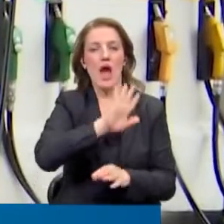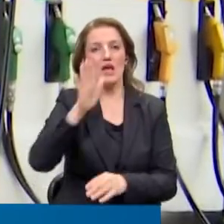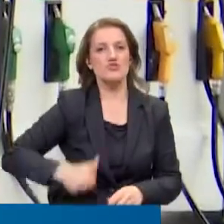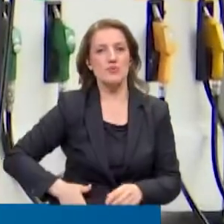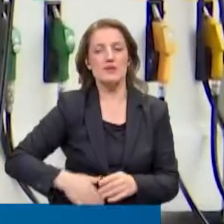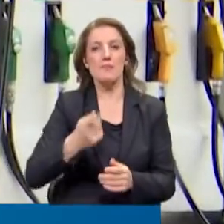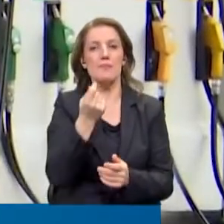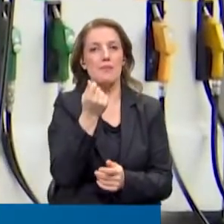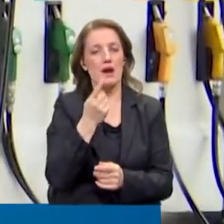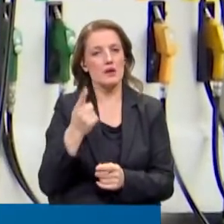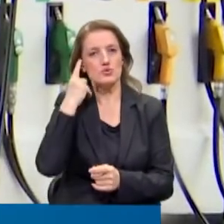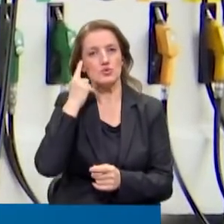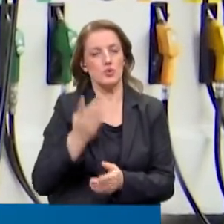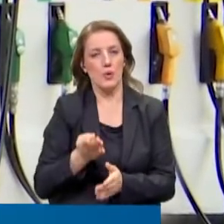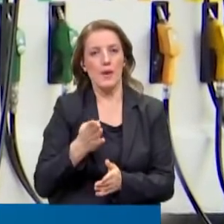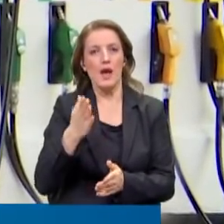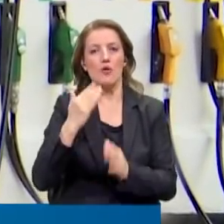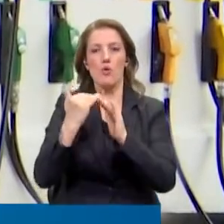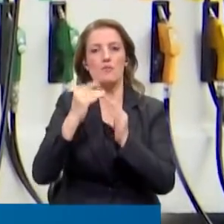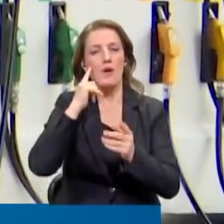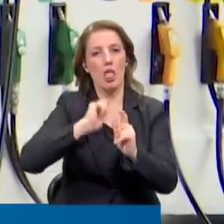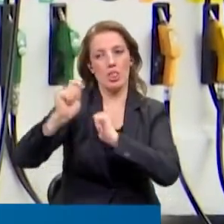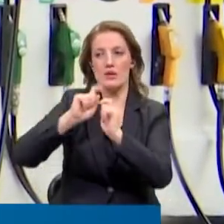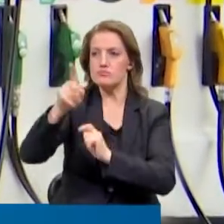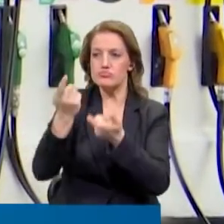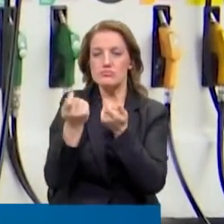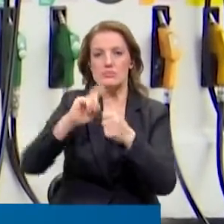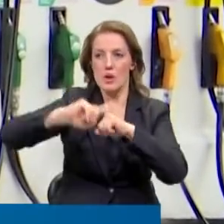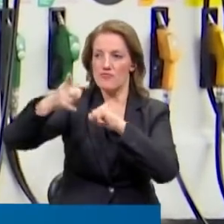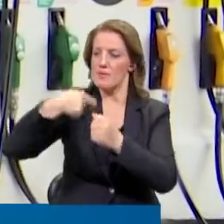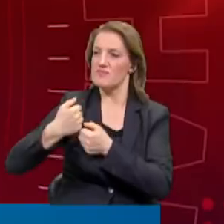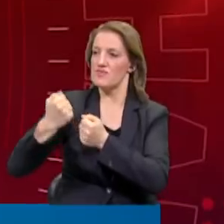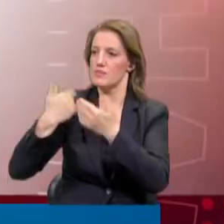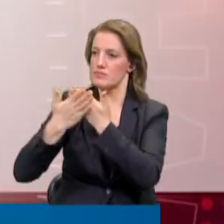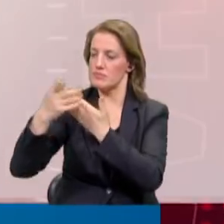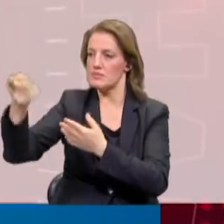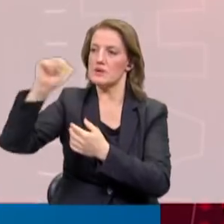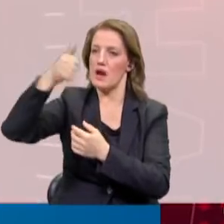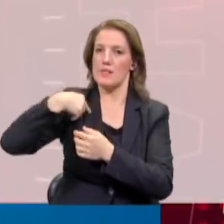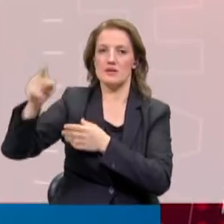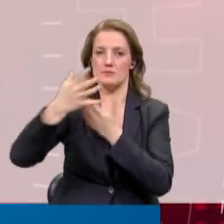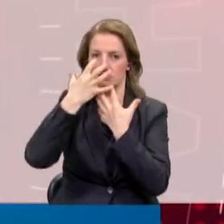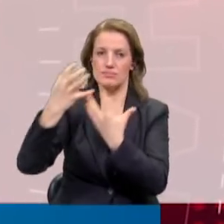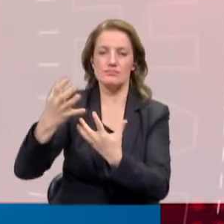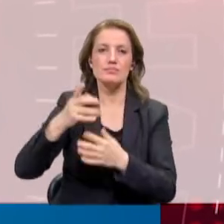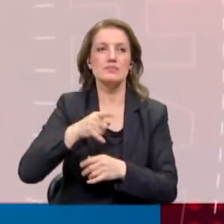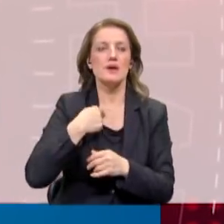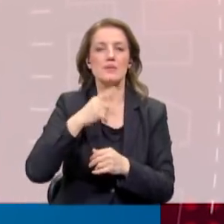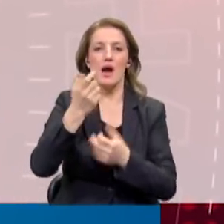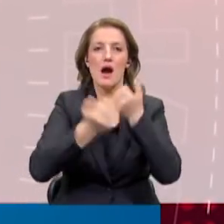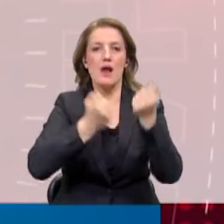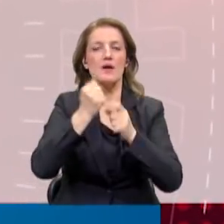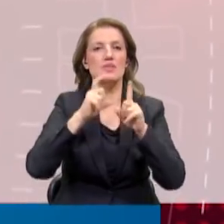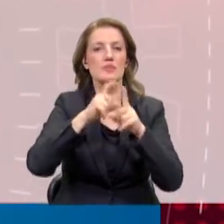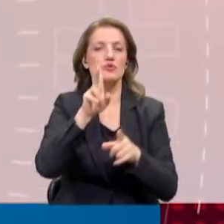da komşular anlaşıyor, beni de işe bırak, sen git bu hafta ben seni götüreyim, yarın sen beni götür. 55 litrelik bir aracın deposu son